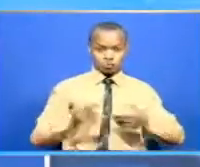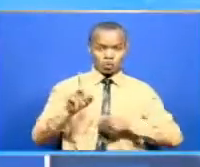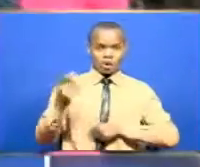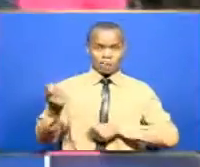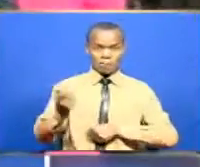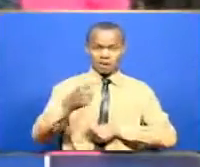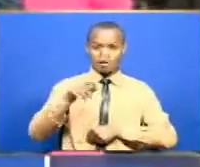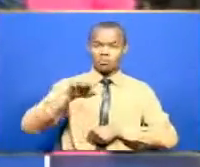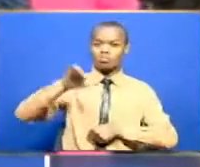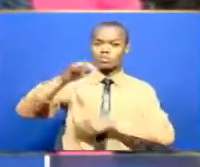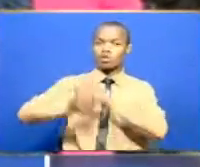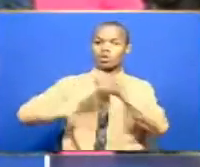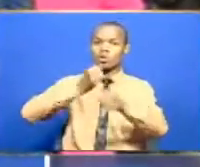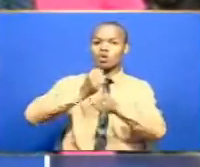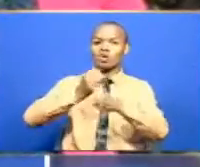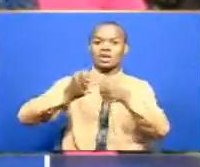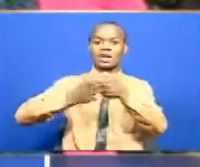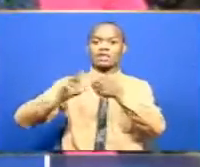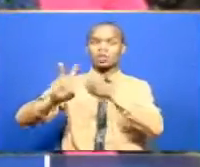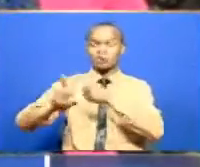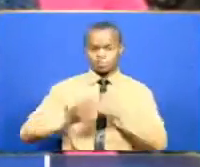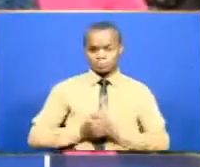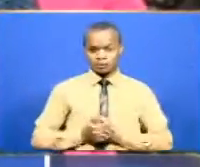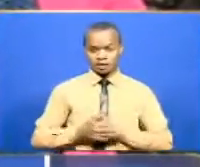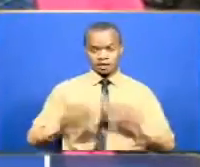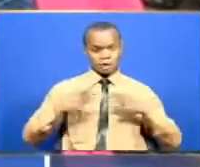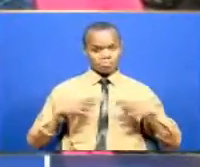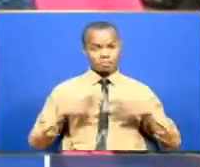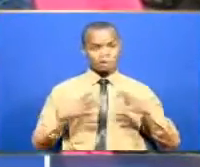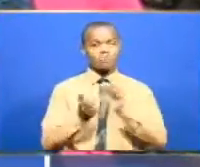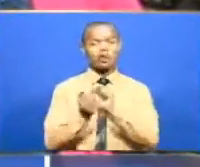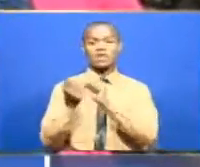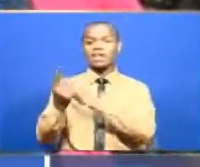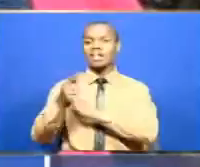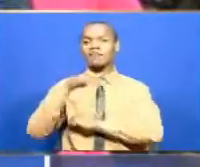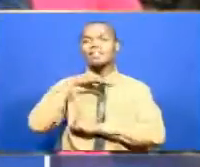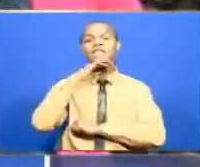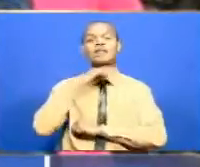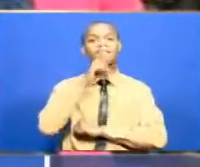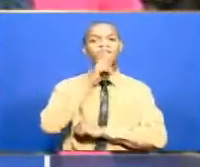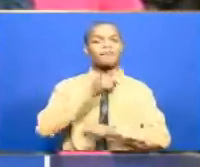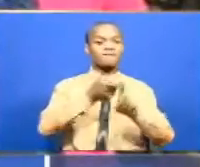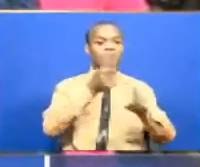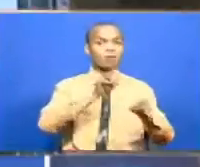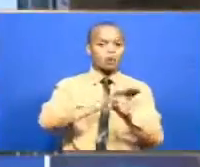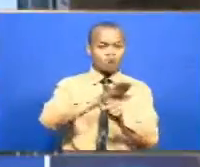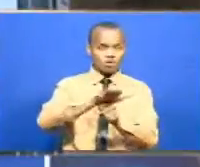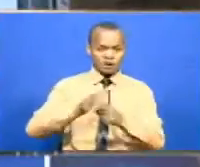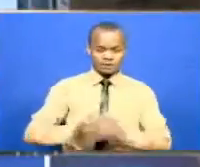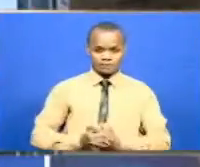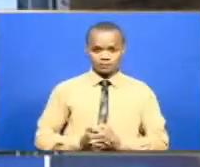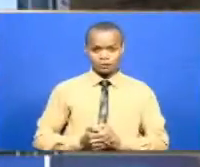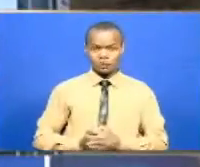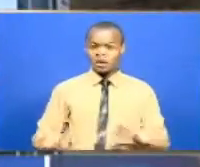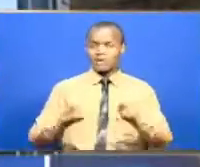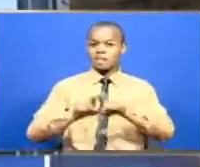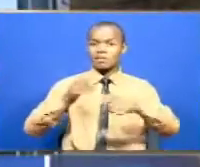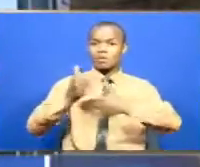92. Watu 11 zaidi wamefariki kutokana na ugonjwa wa COVID-19 hapa nchini na